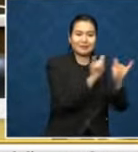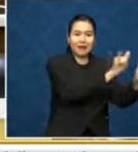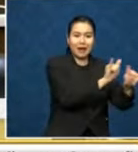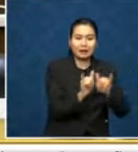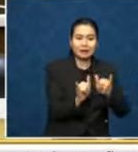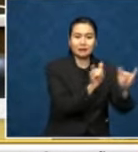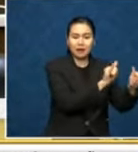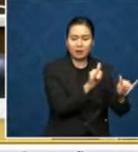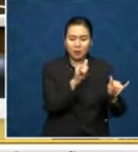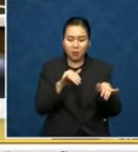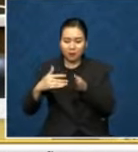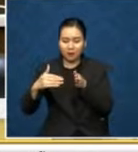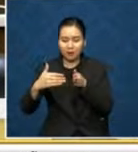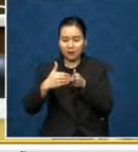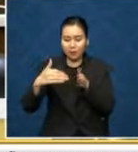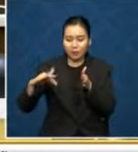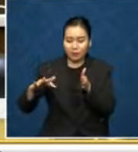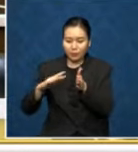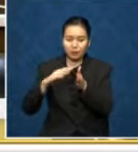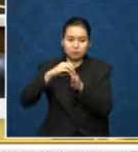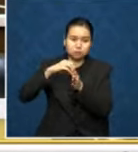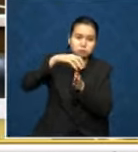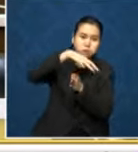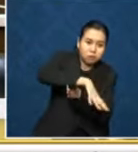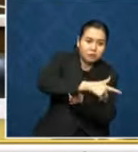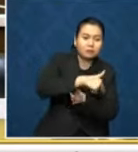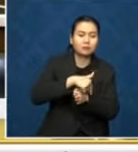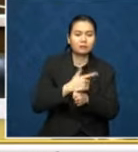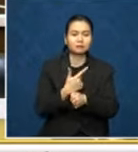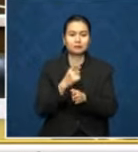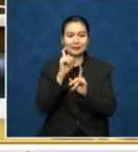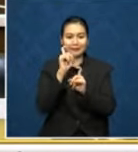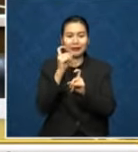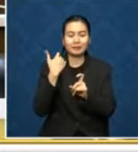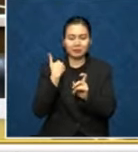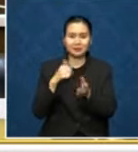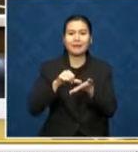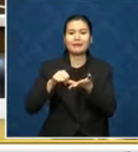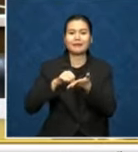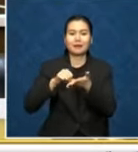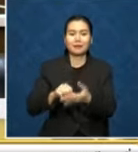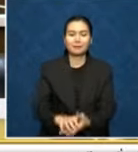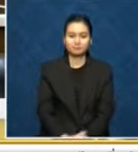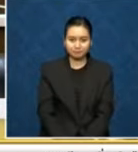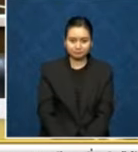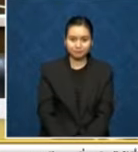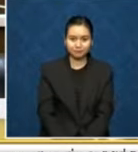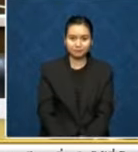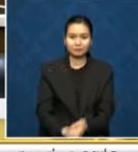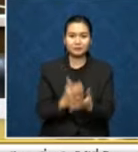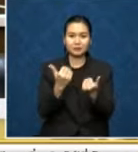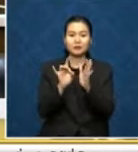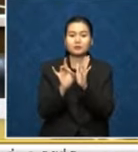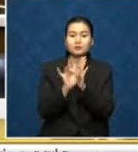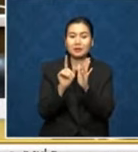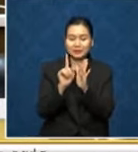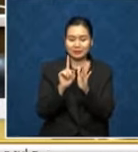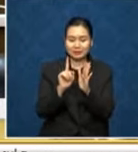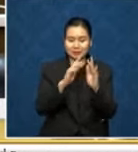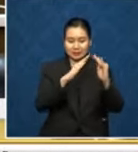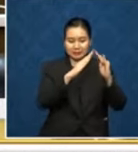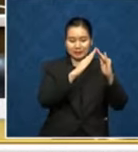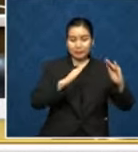ากลัวว่าดินจะถล่มตอนที่นอนอยู่ในบ้านก็ฝากหน่วยงานที่เกี่ยวข้องช่วยแก้ไขครับและเรื่องสุดท้ายครับเป็นเรื่องของสำนักสงฆ์และที่พัก